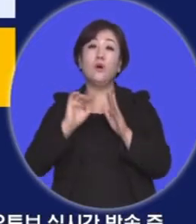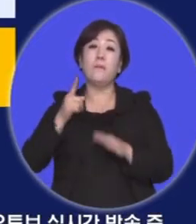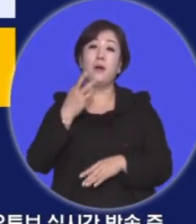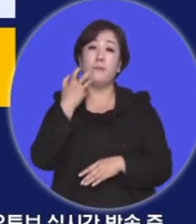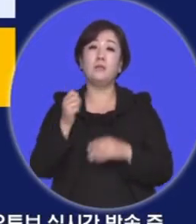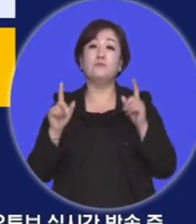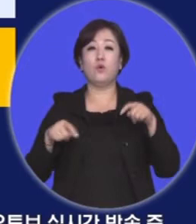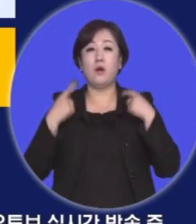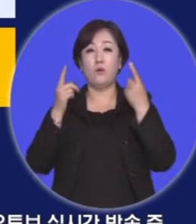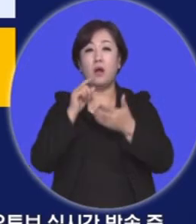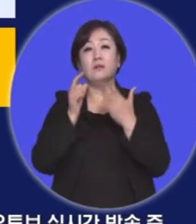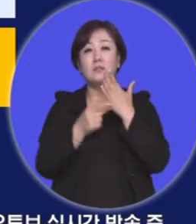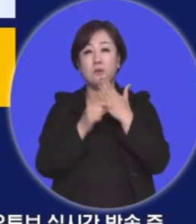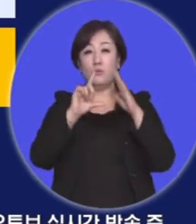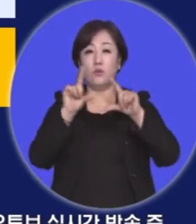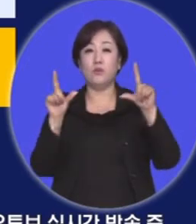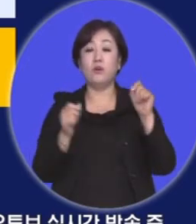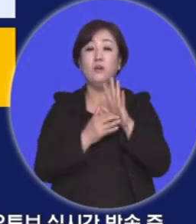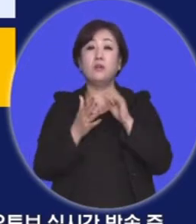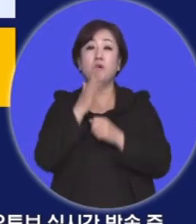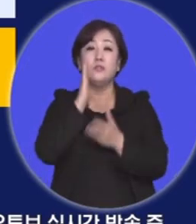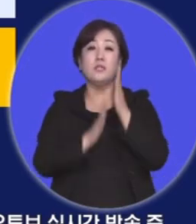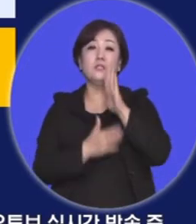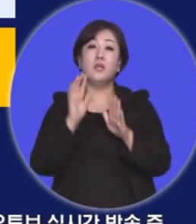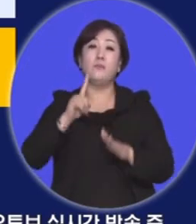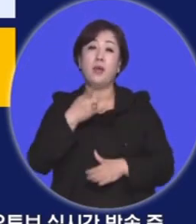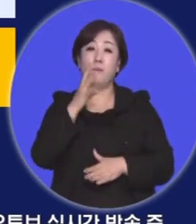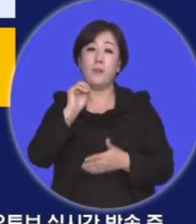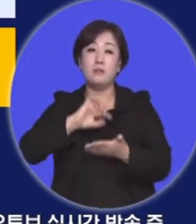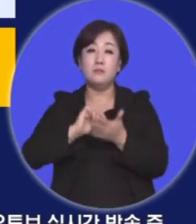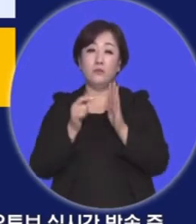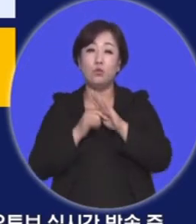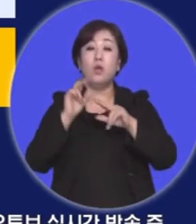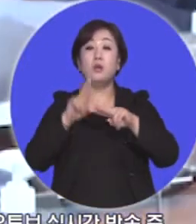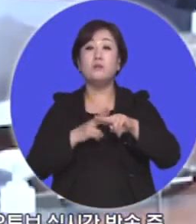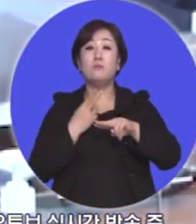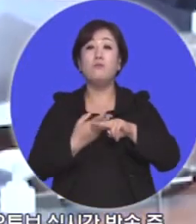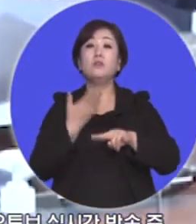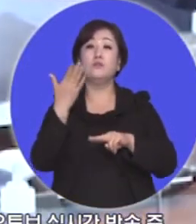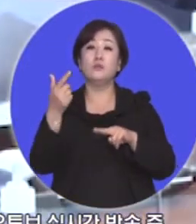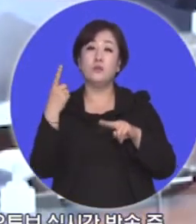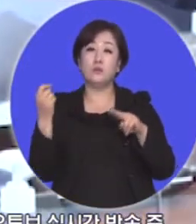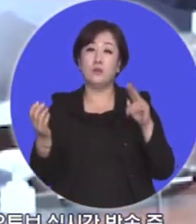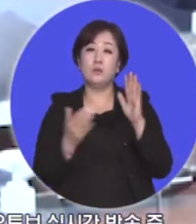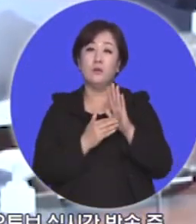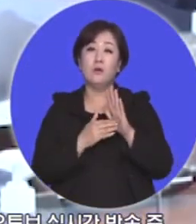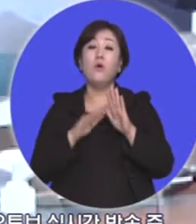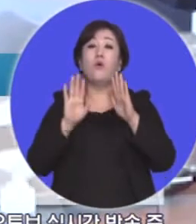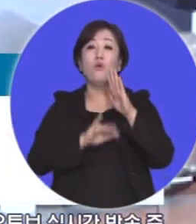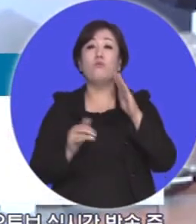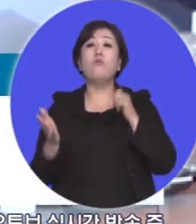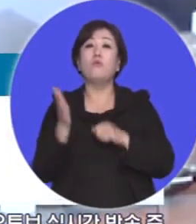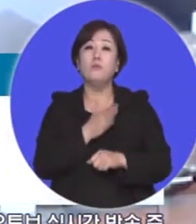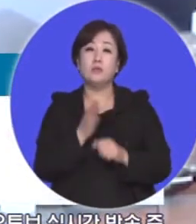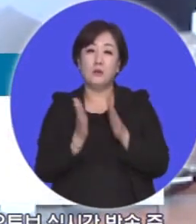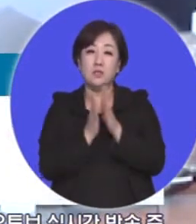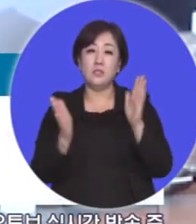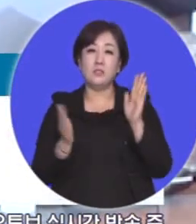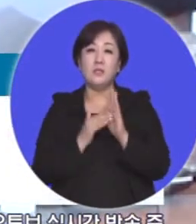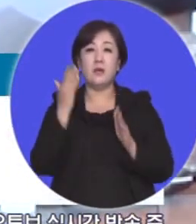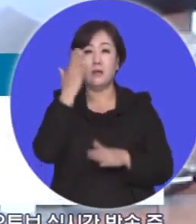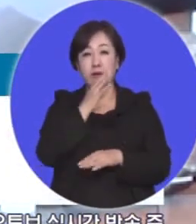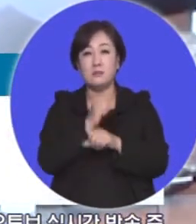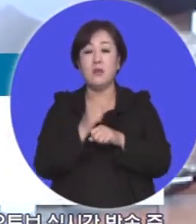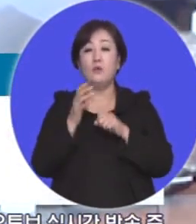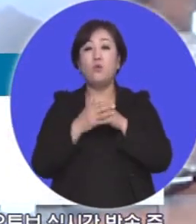관광 상품권, 울산시도 100만 원 상당의 금품을 지급하고 있습니다. 공무원부터 솔선수범해서 좀